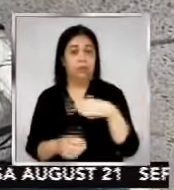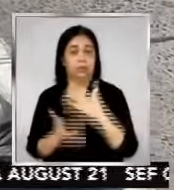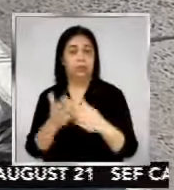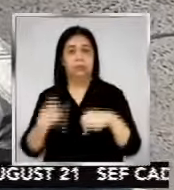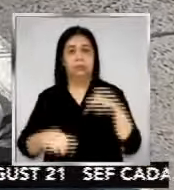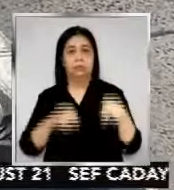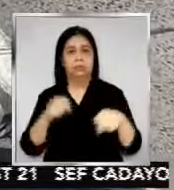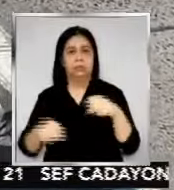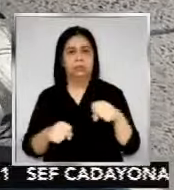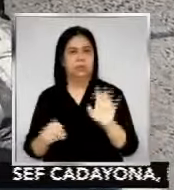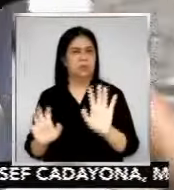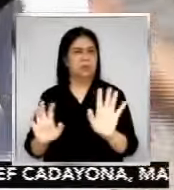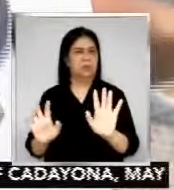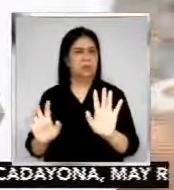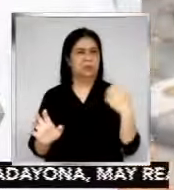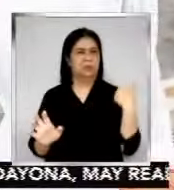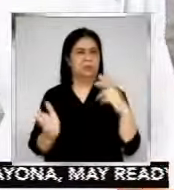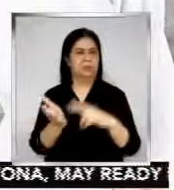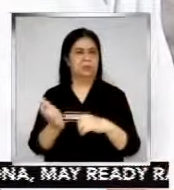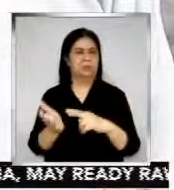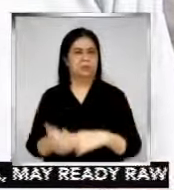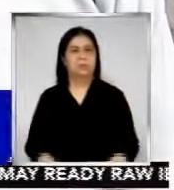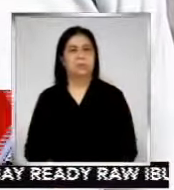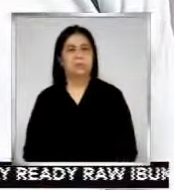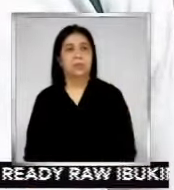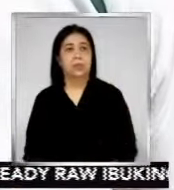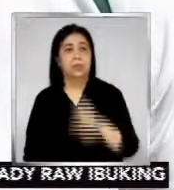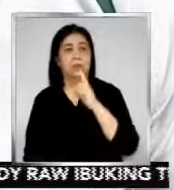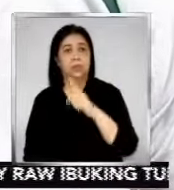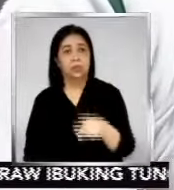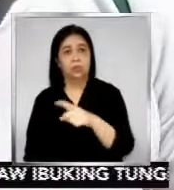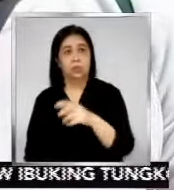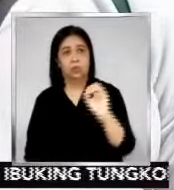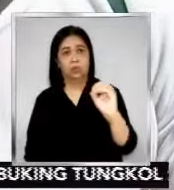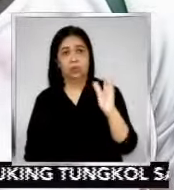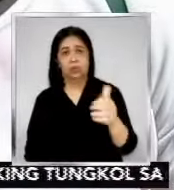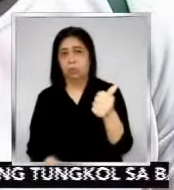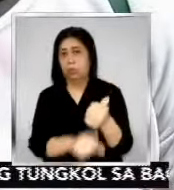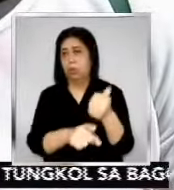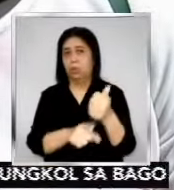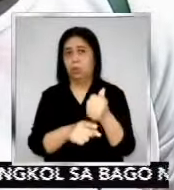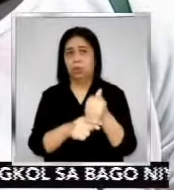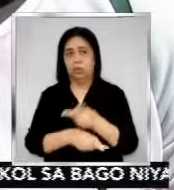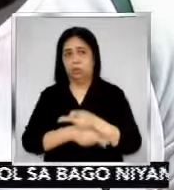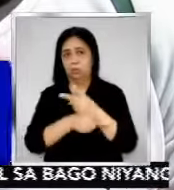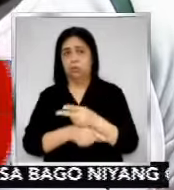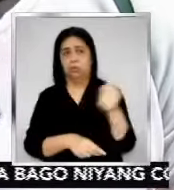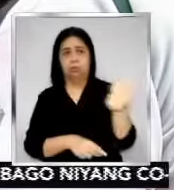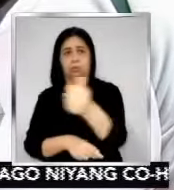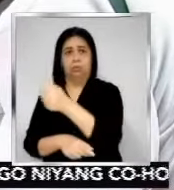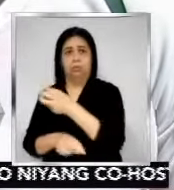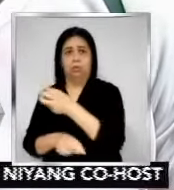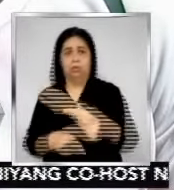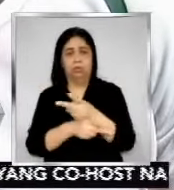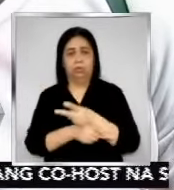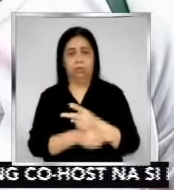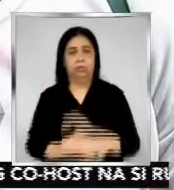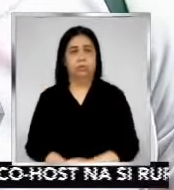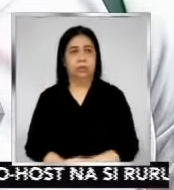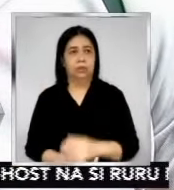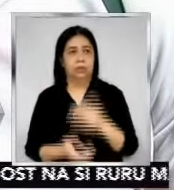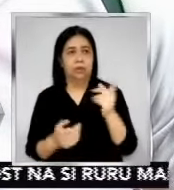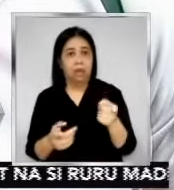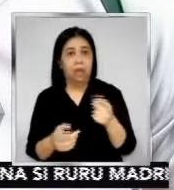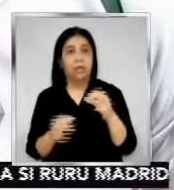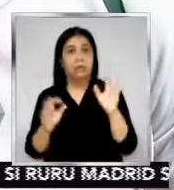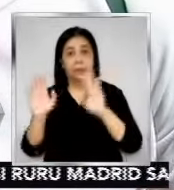raw magpaparehistro. Actually, nasa may-ari na yan eh. Nasa pag-iingat na may-ari yan. Kasi ang ano diyan, problema diyan,